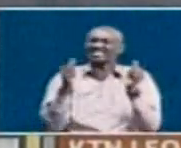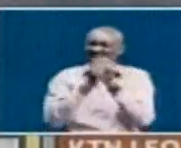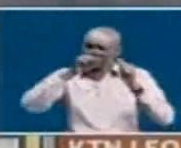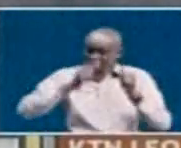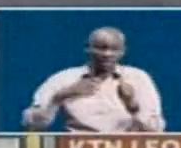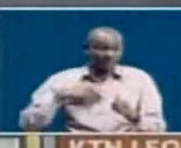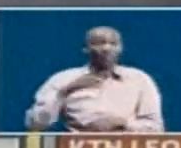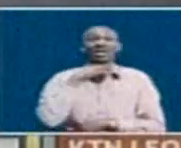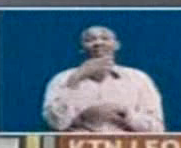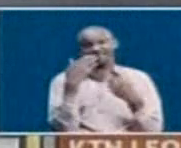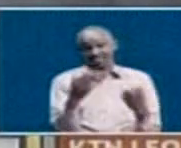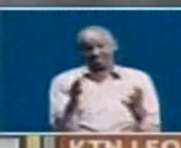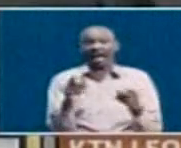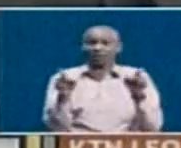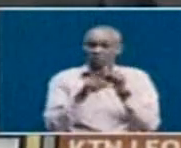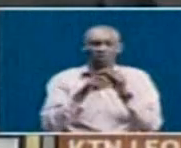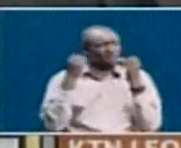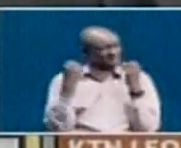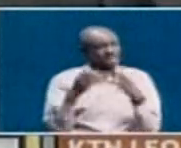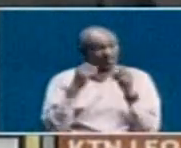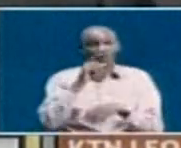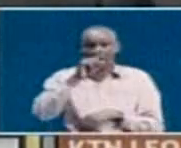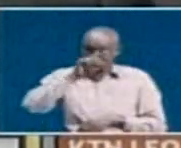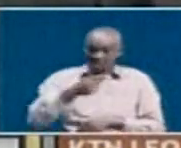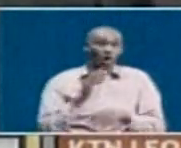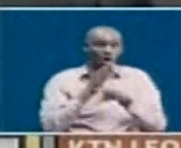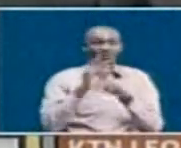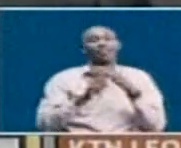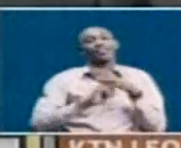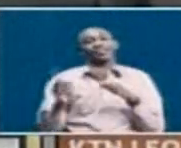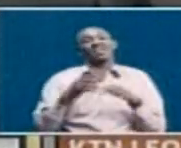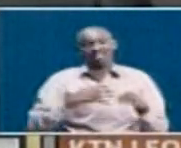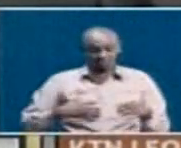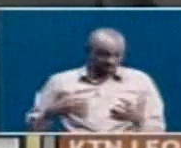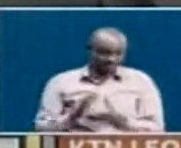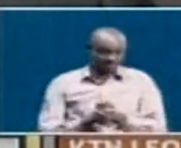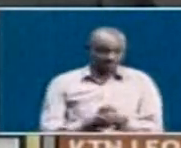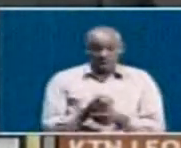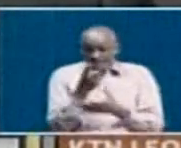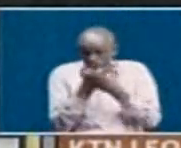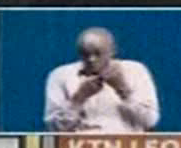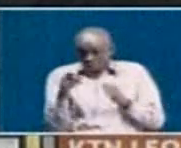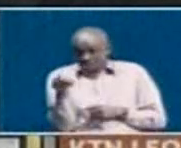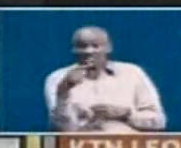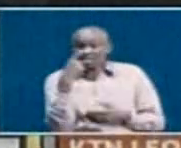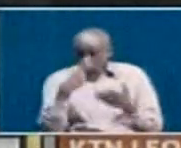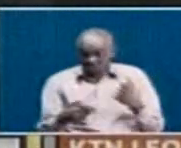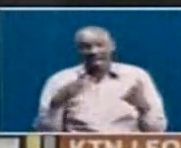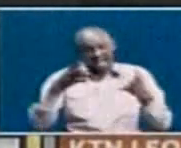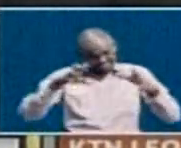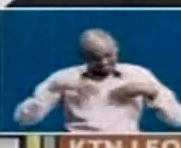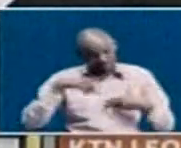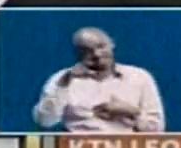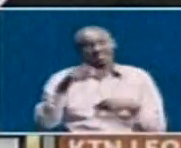10,000 kupoteza maisha yao na kufanya wengine zaidi ya 1,000,000 kwa wakimbizi. Wafuasi wa pande zote mbili wamekaribisha hatua